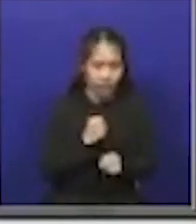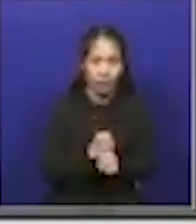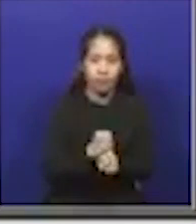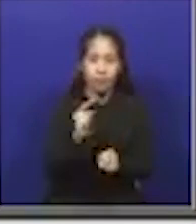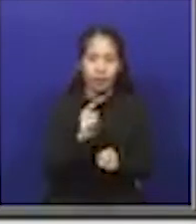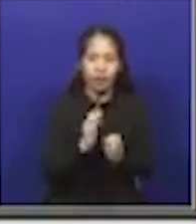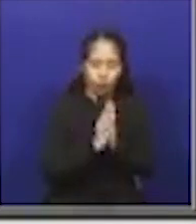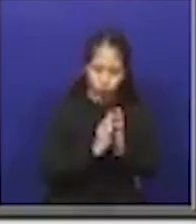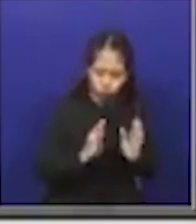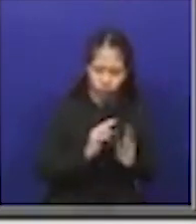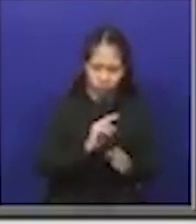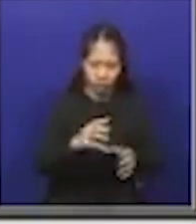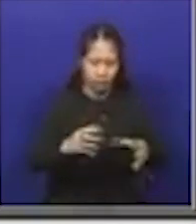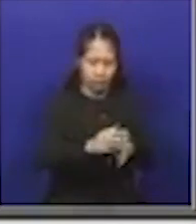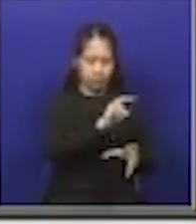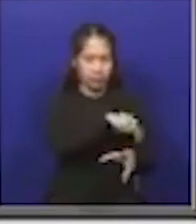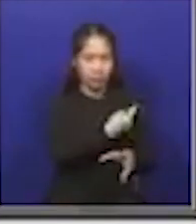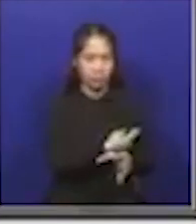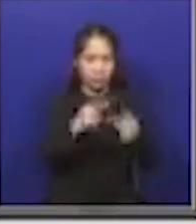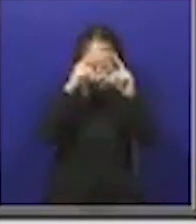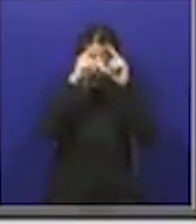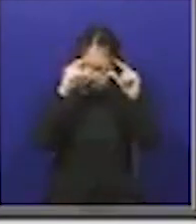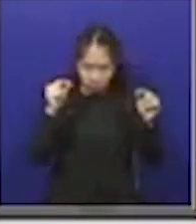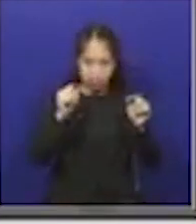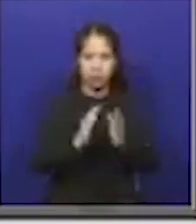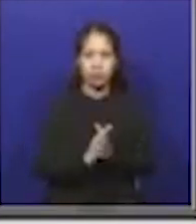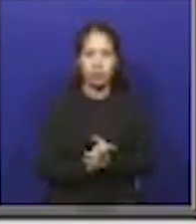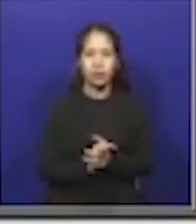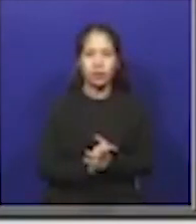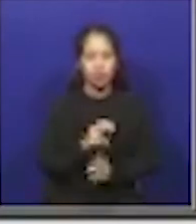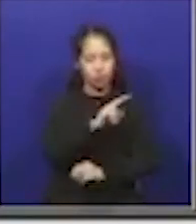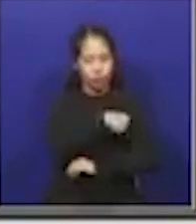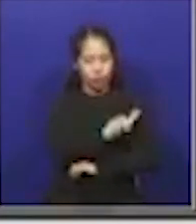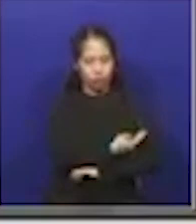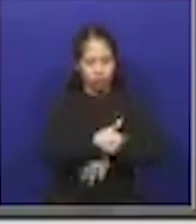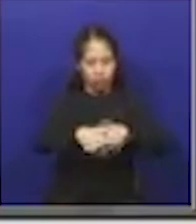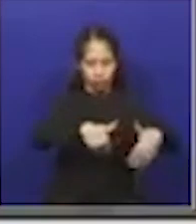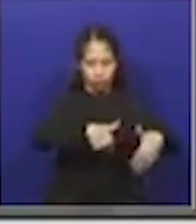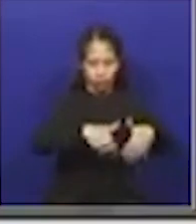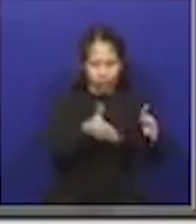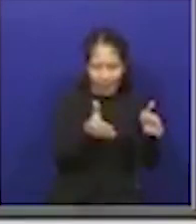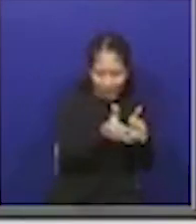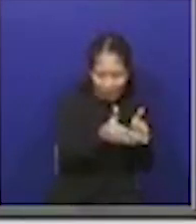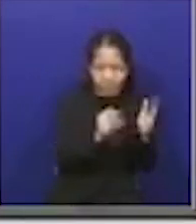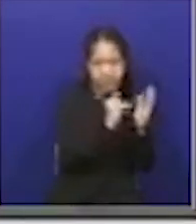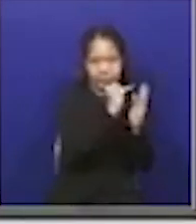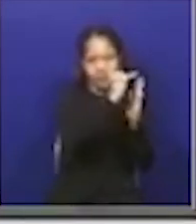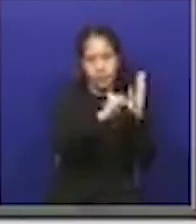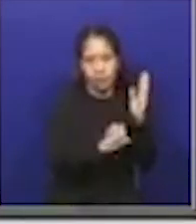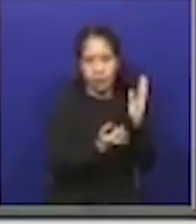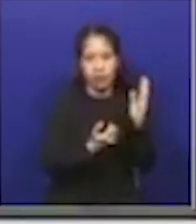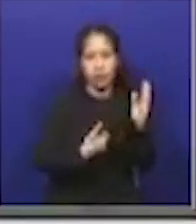คณะแพทย์พยาบาลโรงพยาบาลชุมชนในต่างจังหวัด